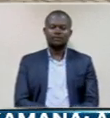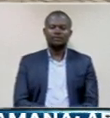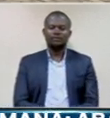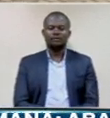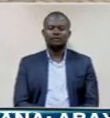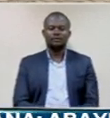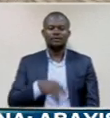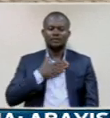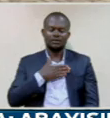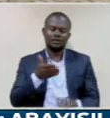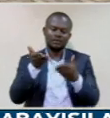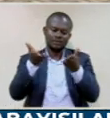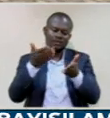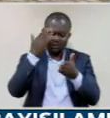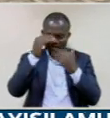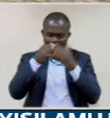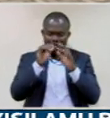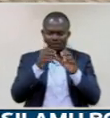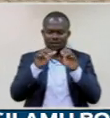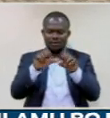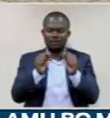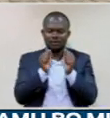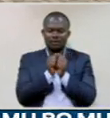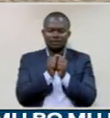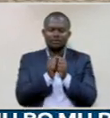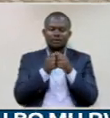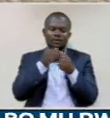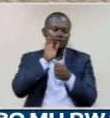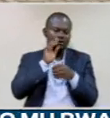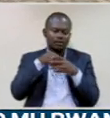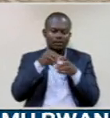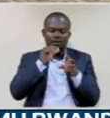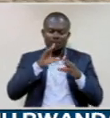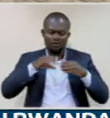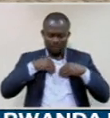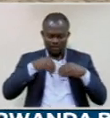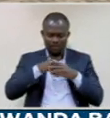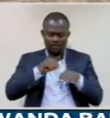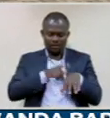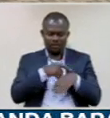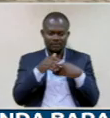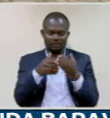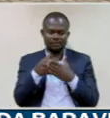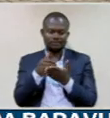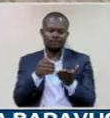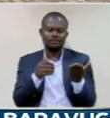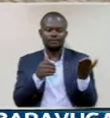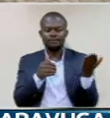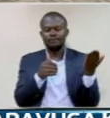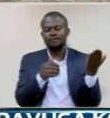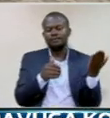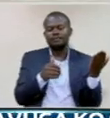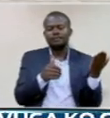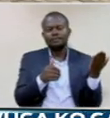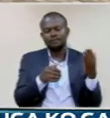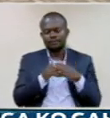kubera twafashwe turi twatanze inzoga mu buryo butemewe mu ibi bihe byo kwirinda